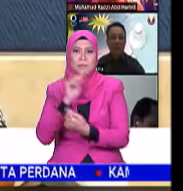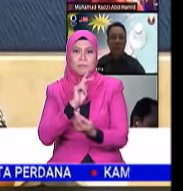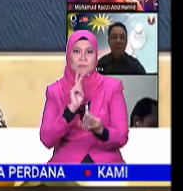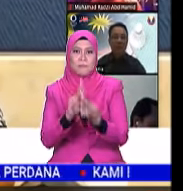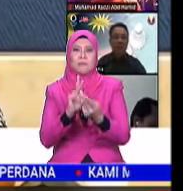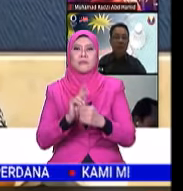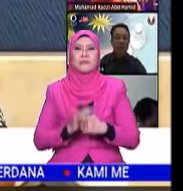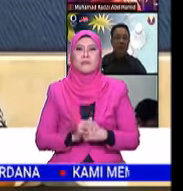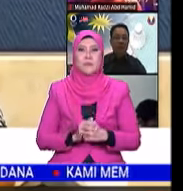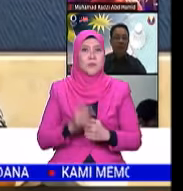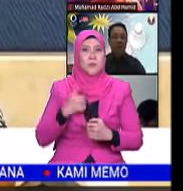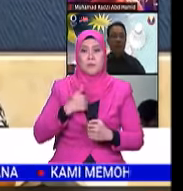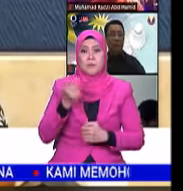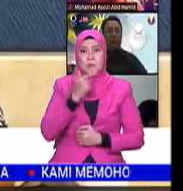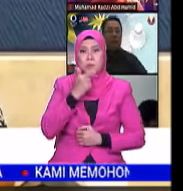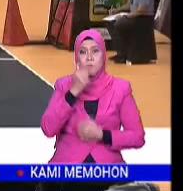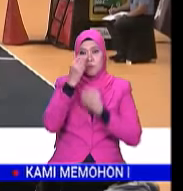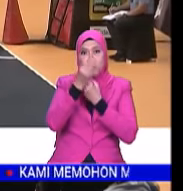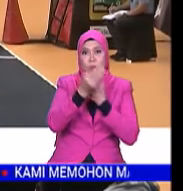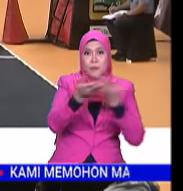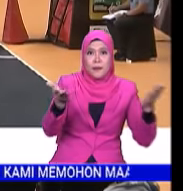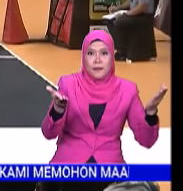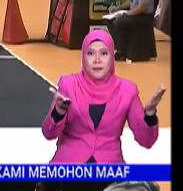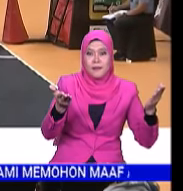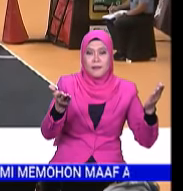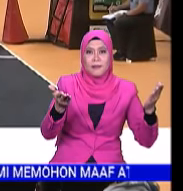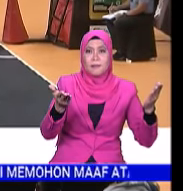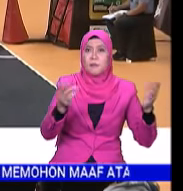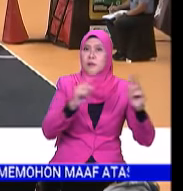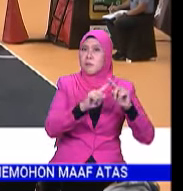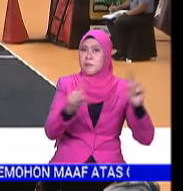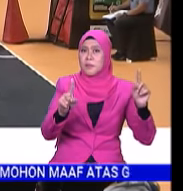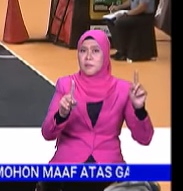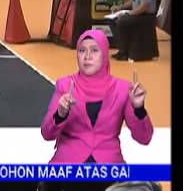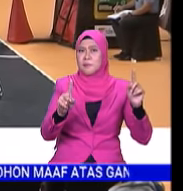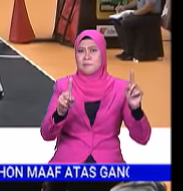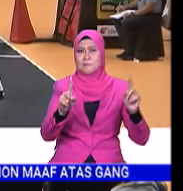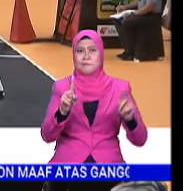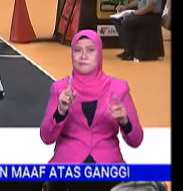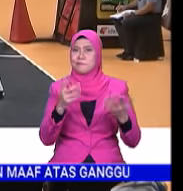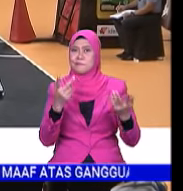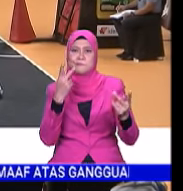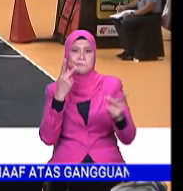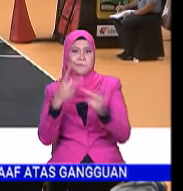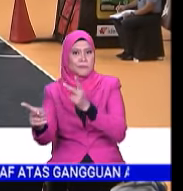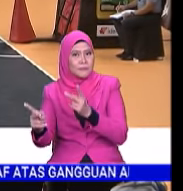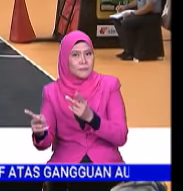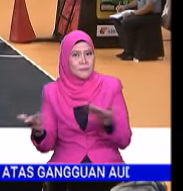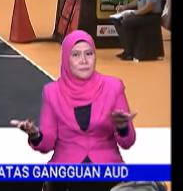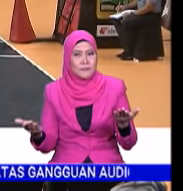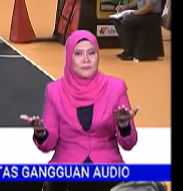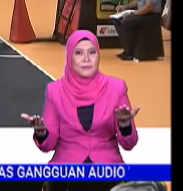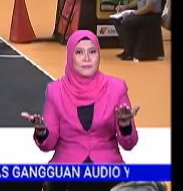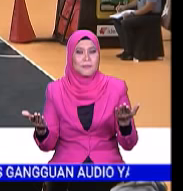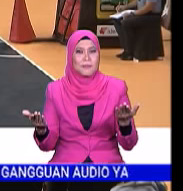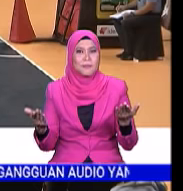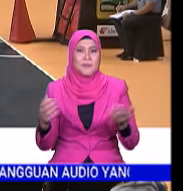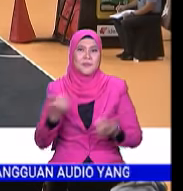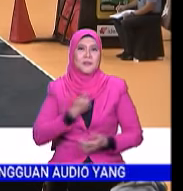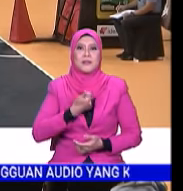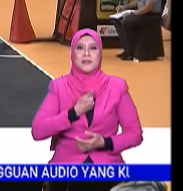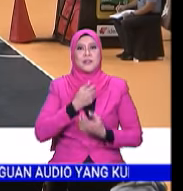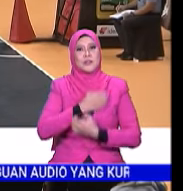tak nak buat pengumuman-pengumuman tapi pengumuman yang tak bersifat realistik hanya kerana bersifat saya orang kata syok